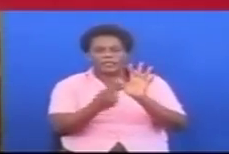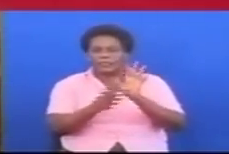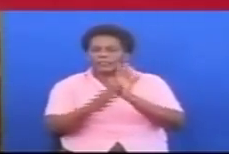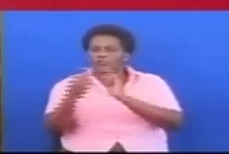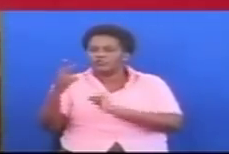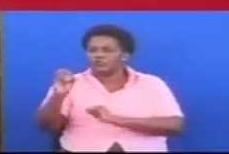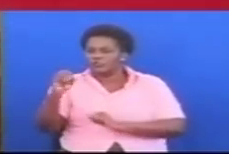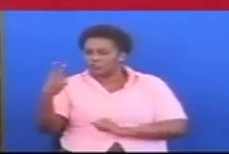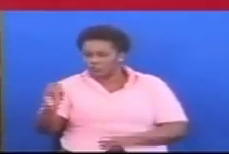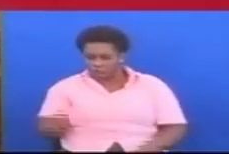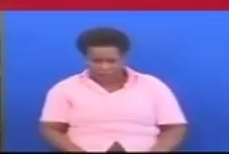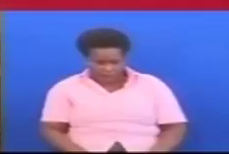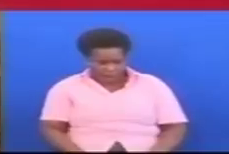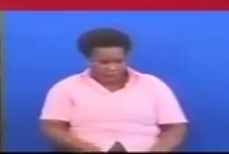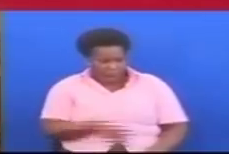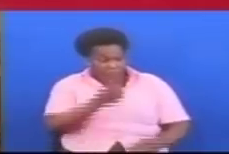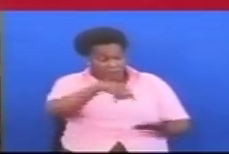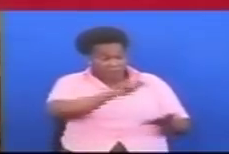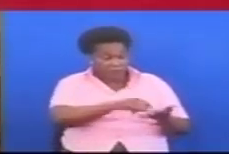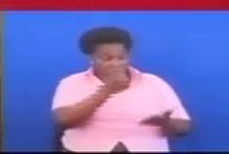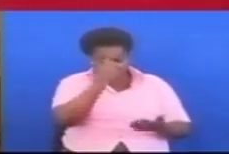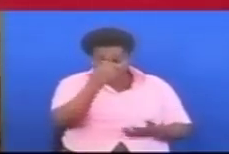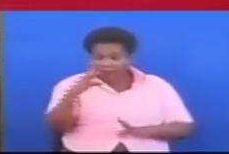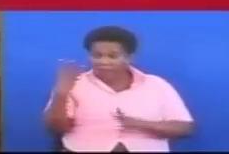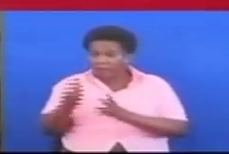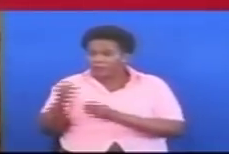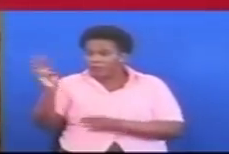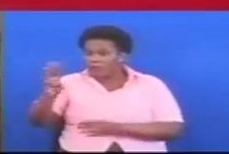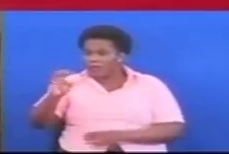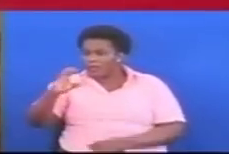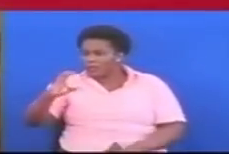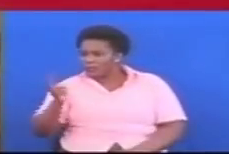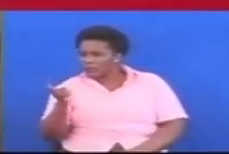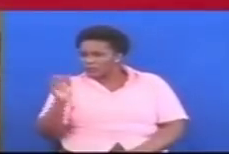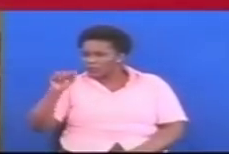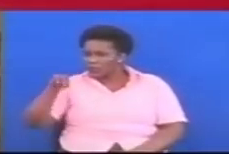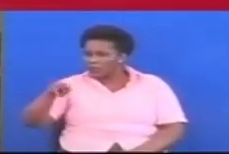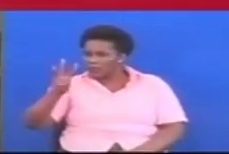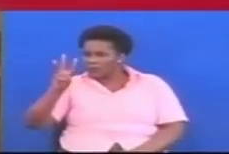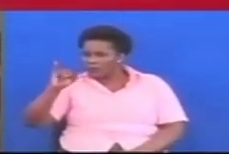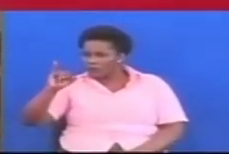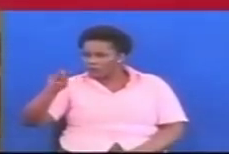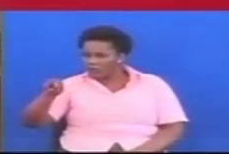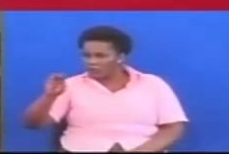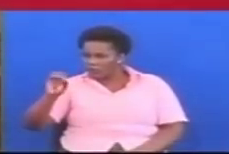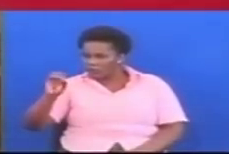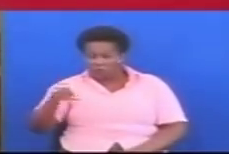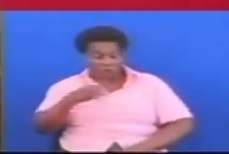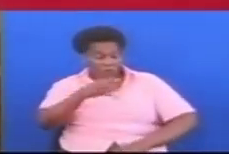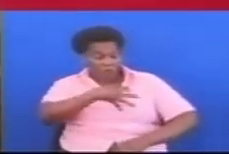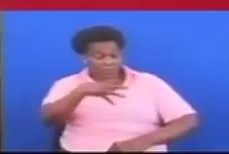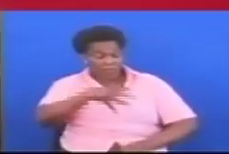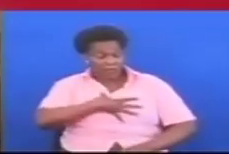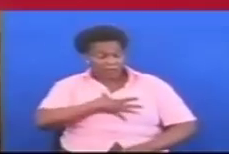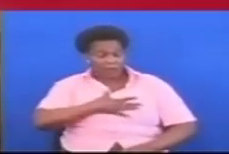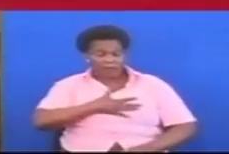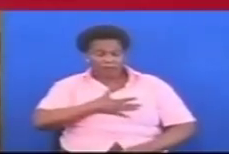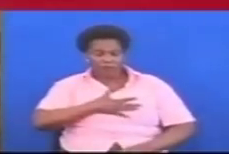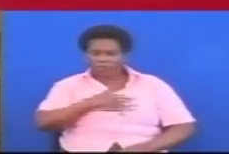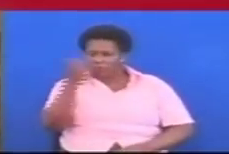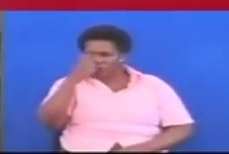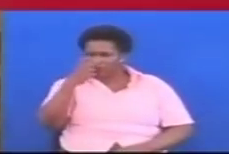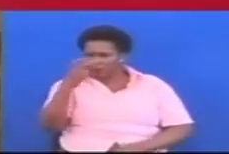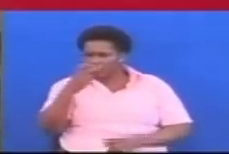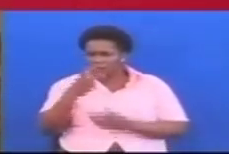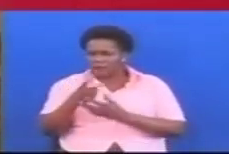na Chamwino. Mheshimiwa Mwenyekiti, serikali imeajiri mtaalamu mshauri anayefanya upembuzi yakinifu, tathmini ya athari za mazingira na kijamii